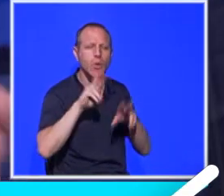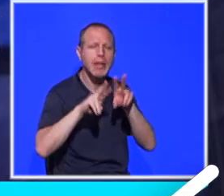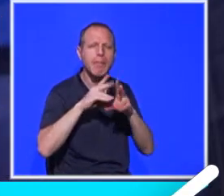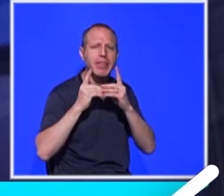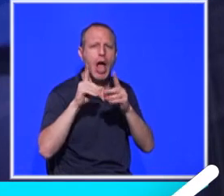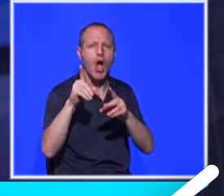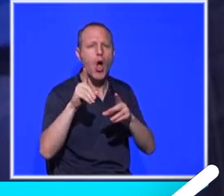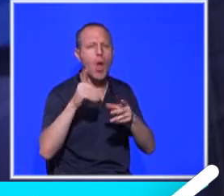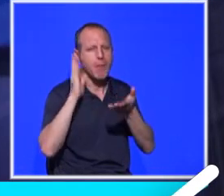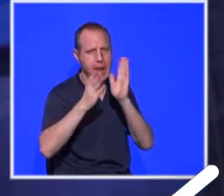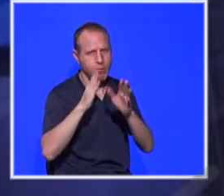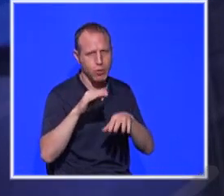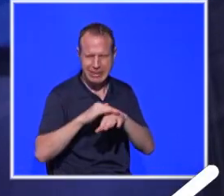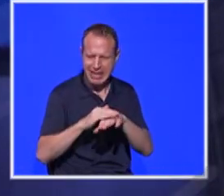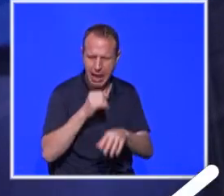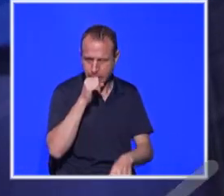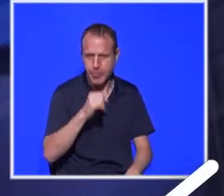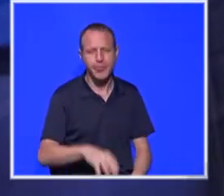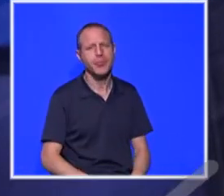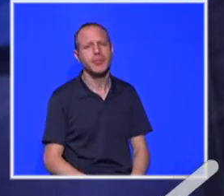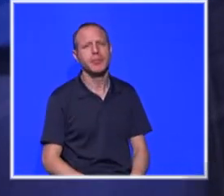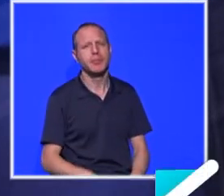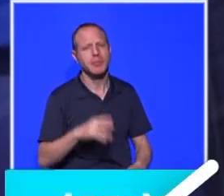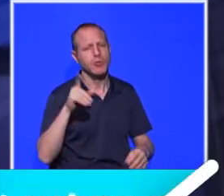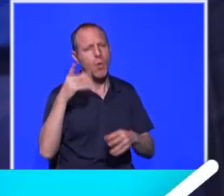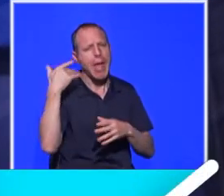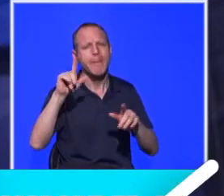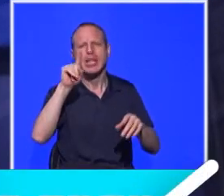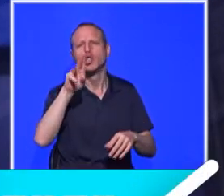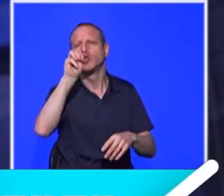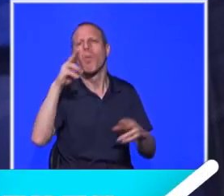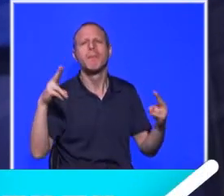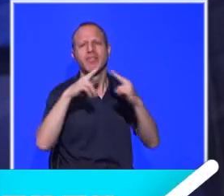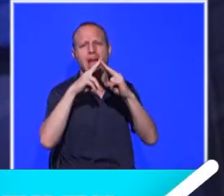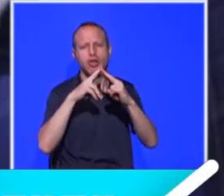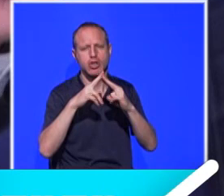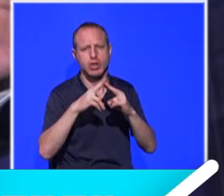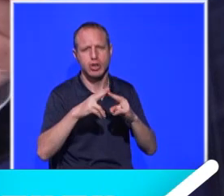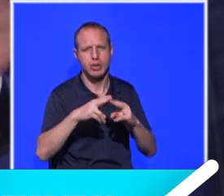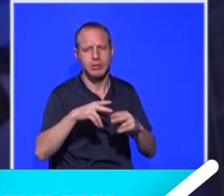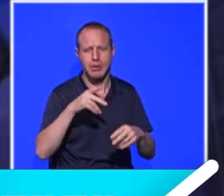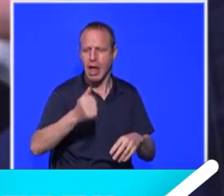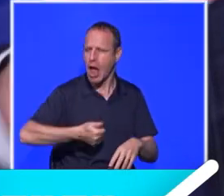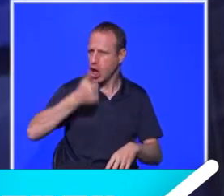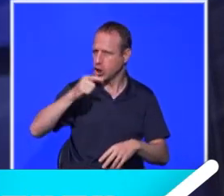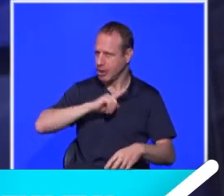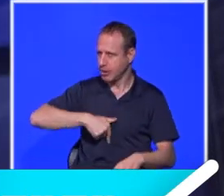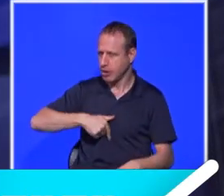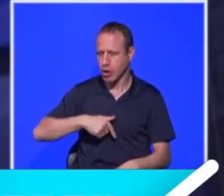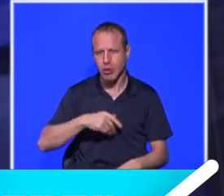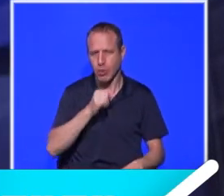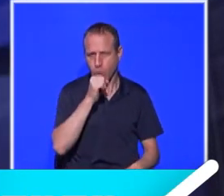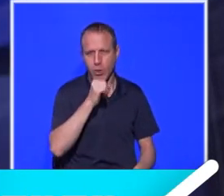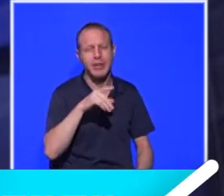ב... סליחה, באיזה מפגש עם... ראשי רשויות? לא, זה היה בכנסת. בוועדת